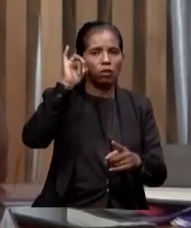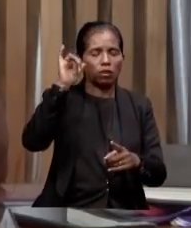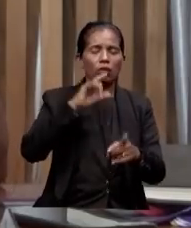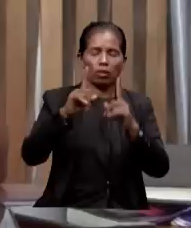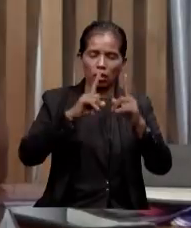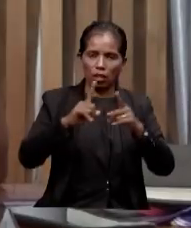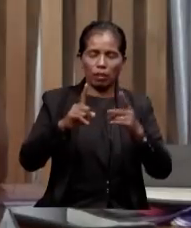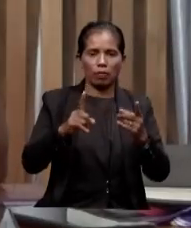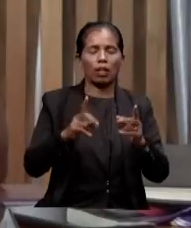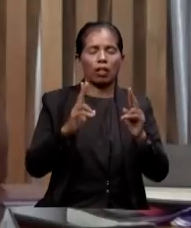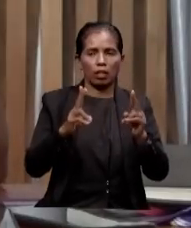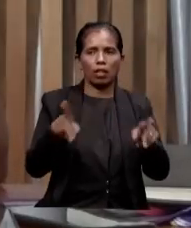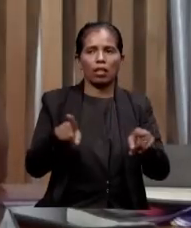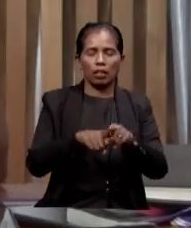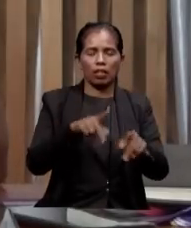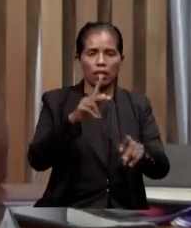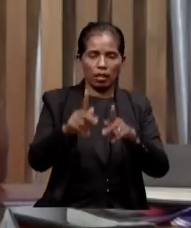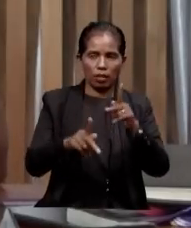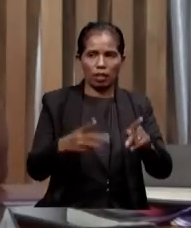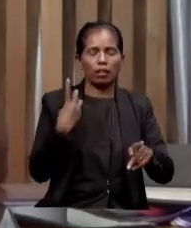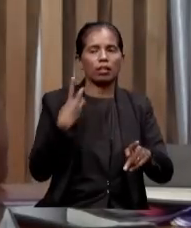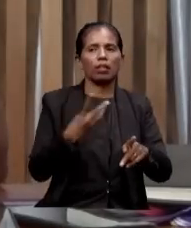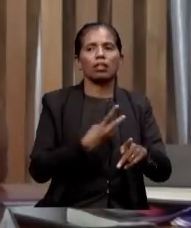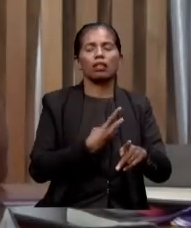maka nudar ema ita sempre